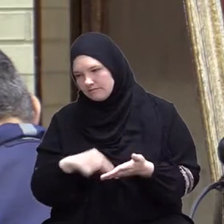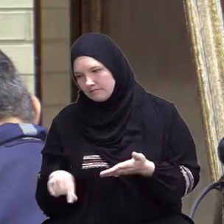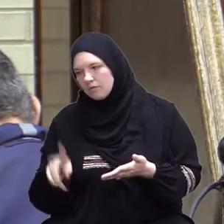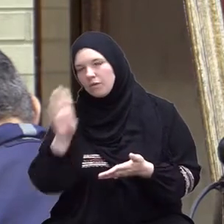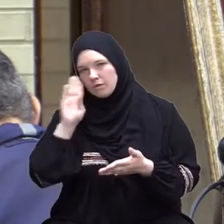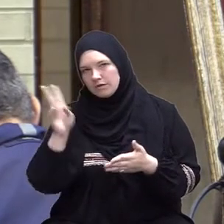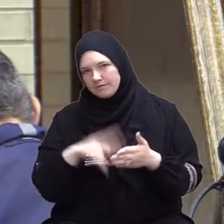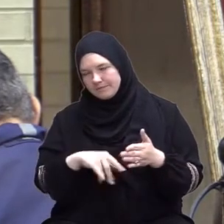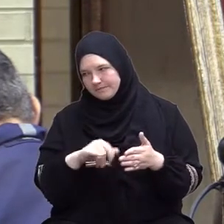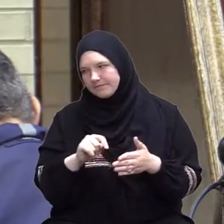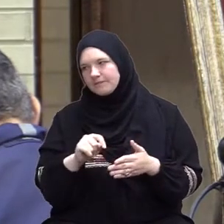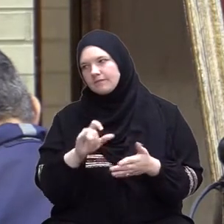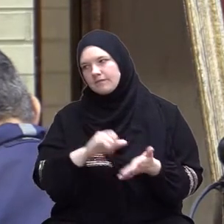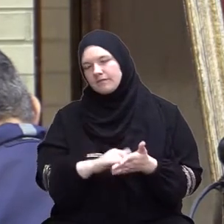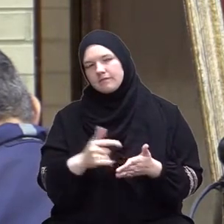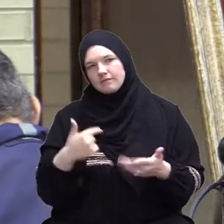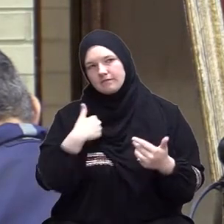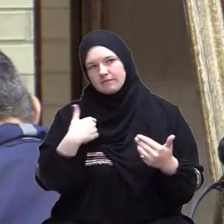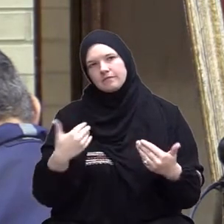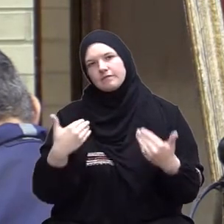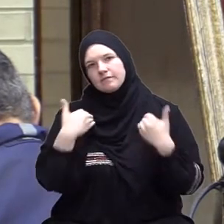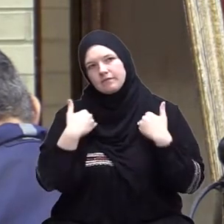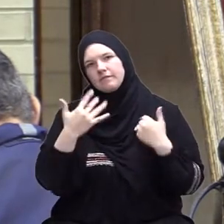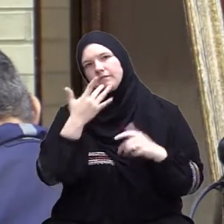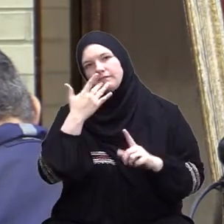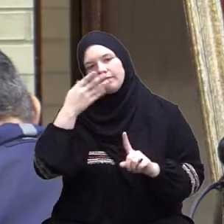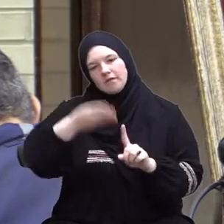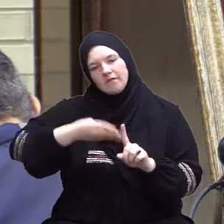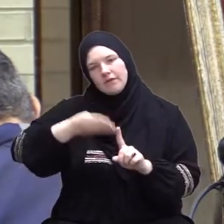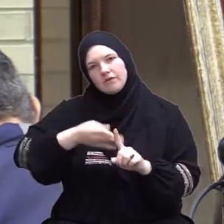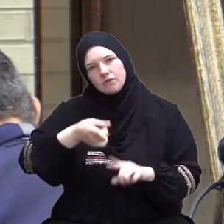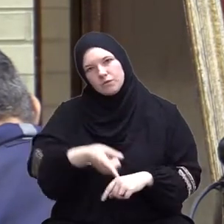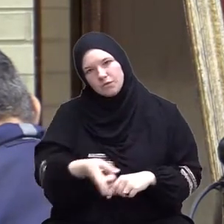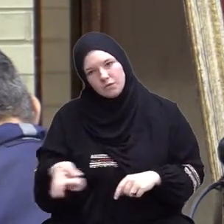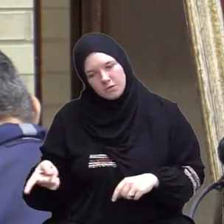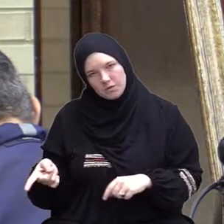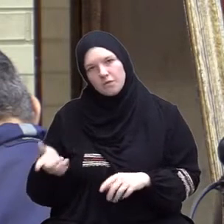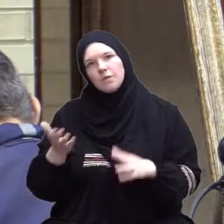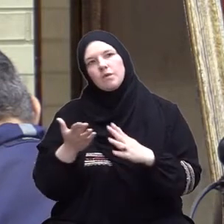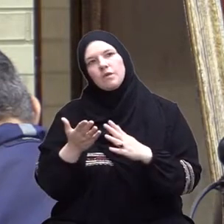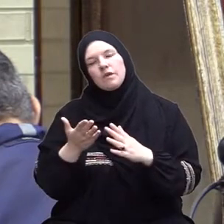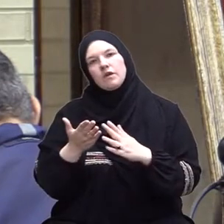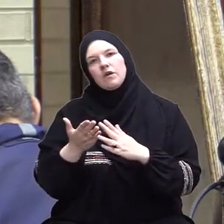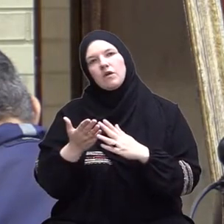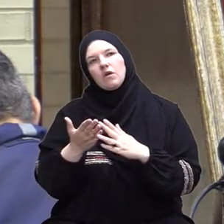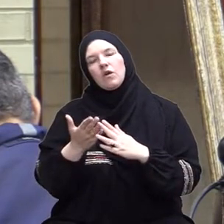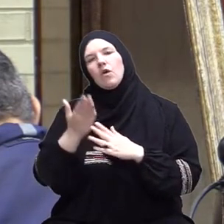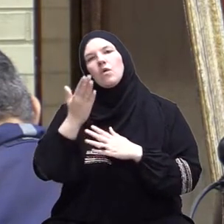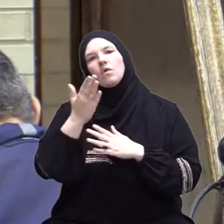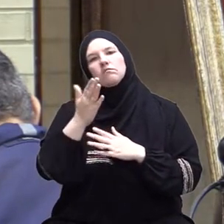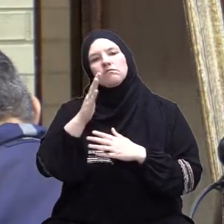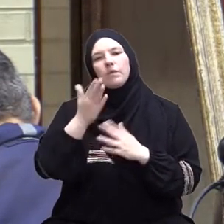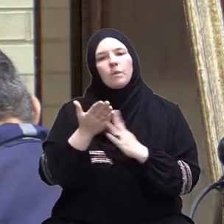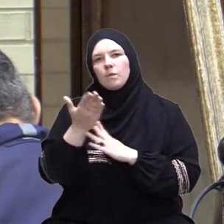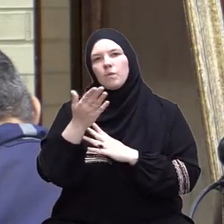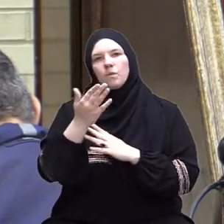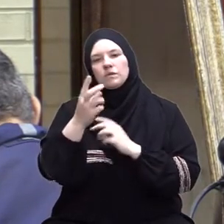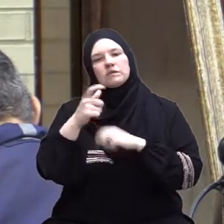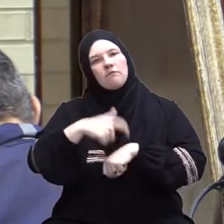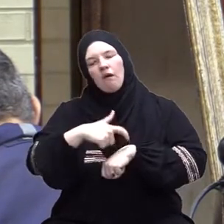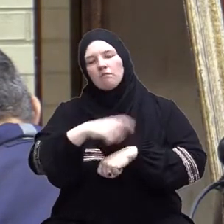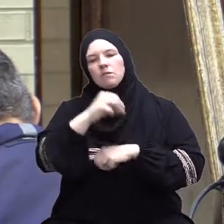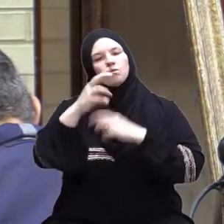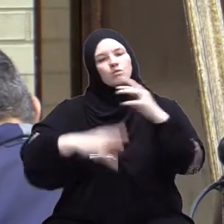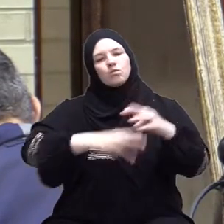we'll read it, that I have favored you all over the worlds. وَأَنِّي فَضَّلْتُكُمْ